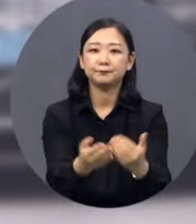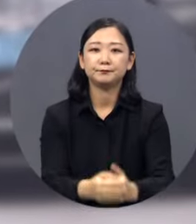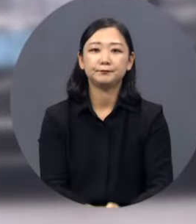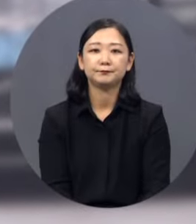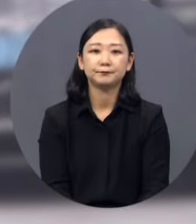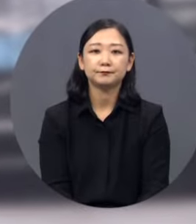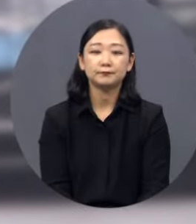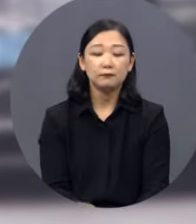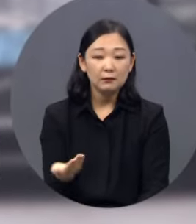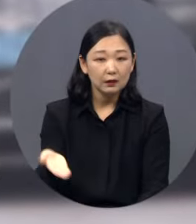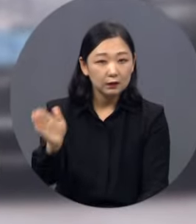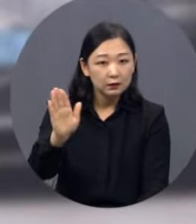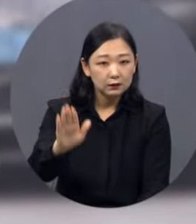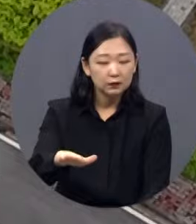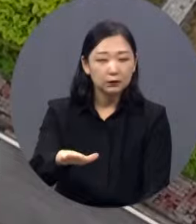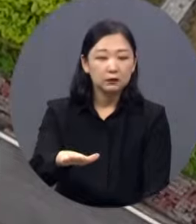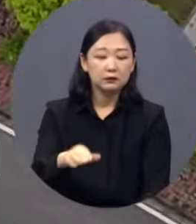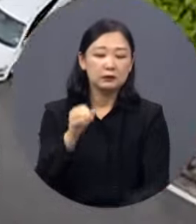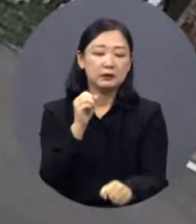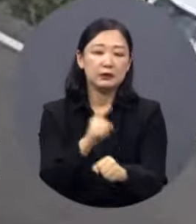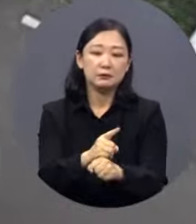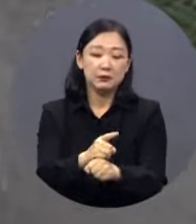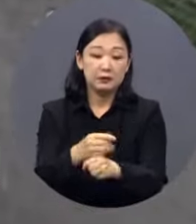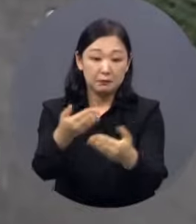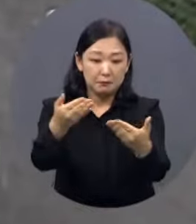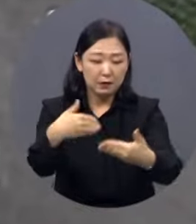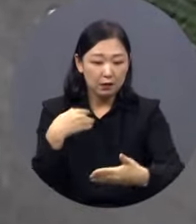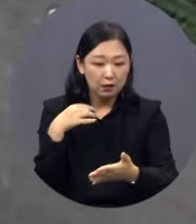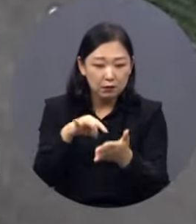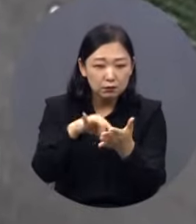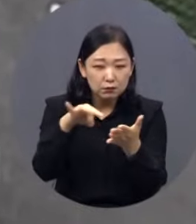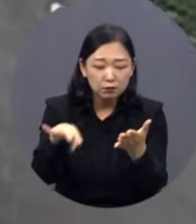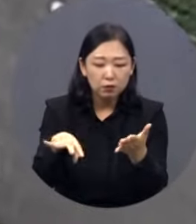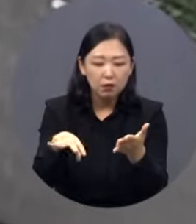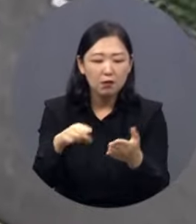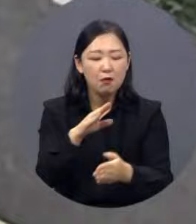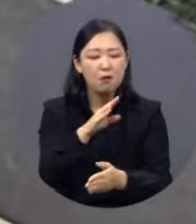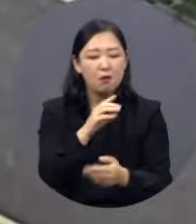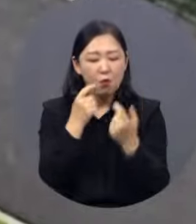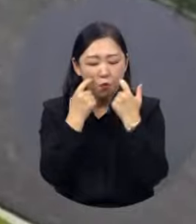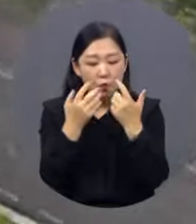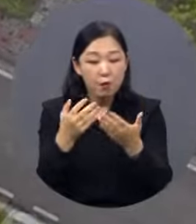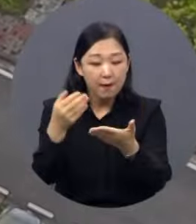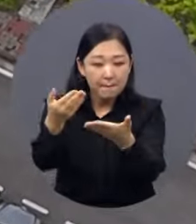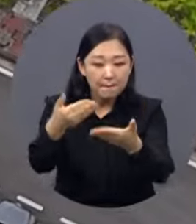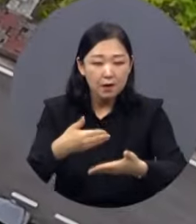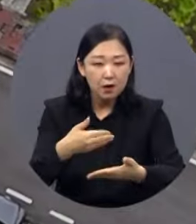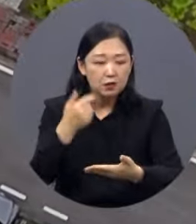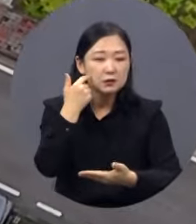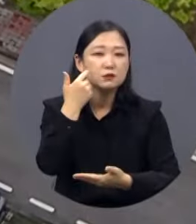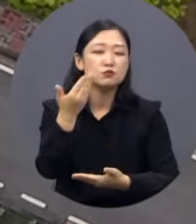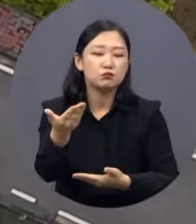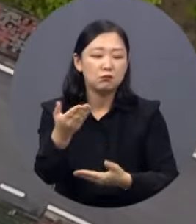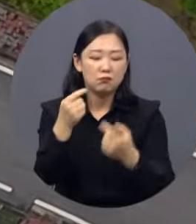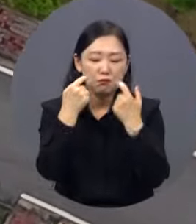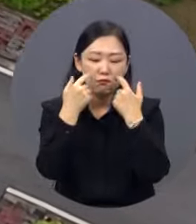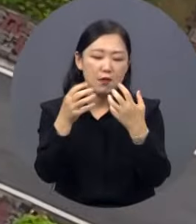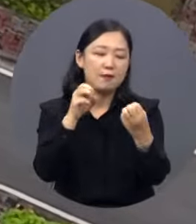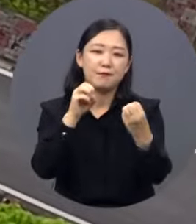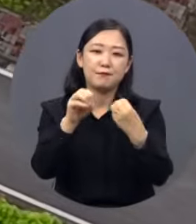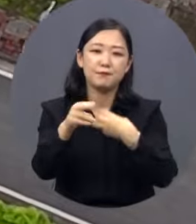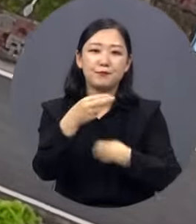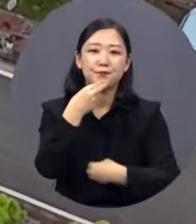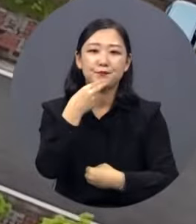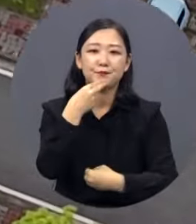설명했습니다 하지만 이미 받았어야 할 세금은 제대로 받았는지 묻는 질문에는 명확한